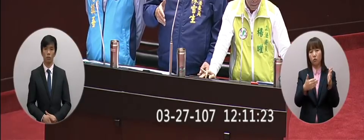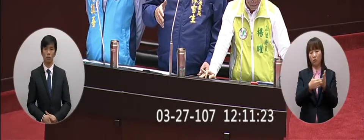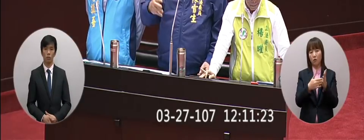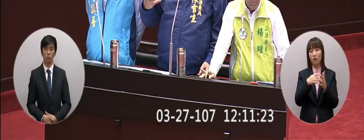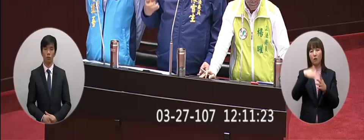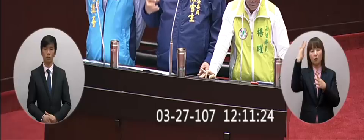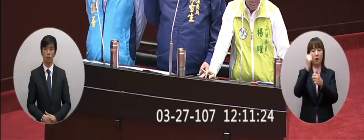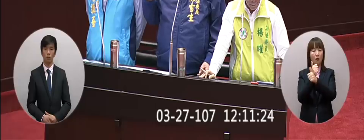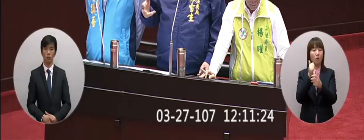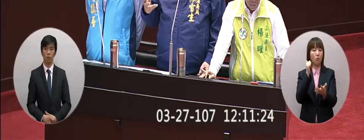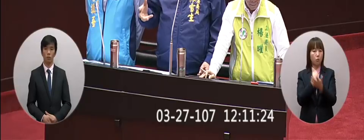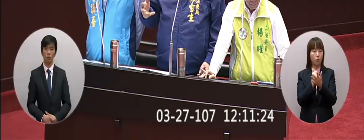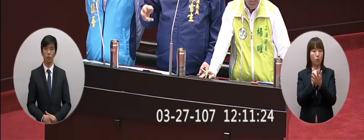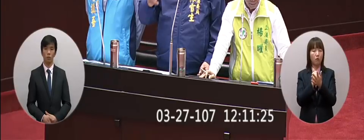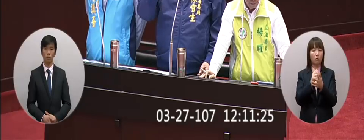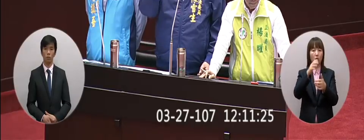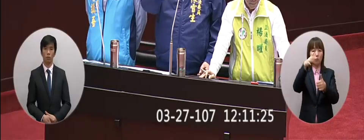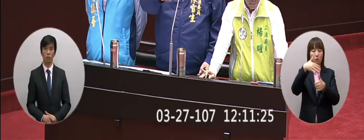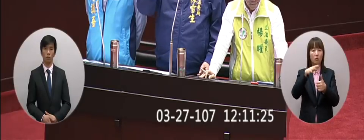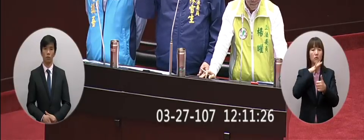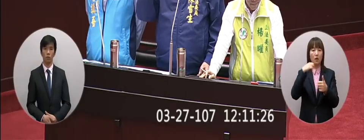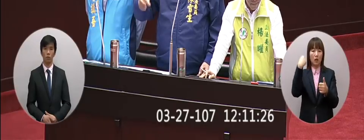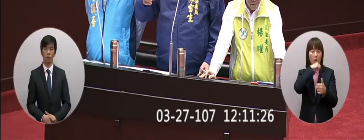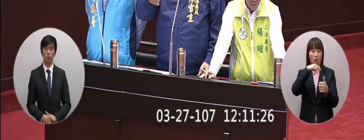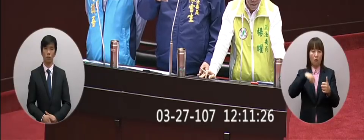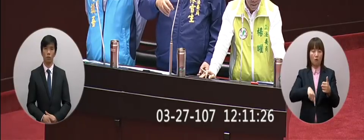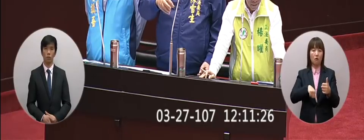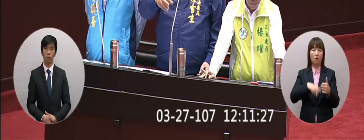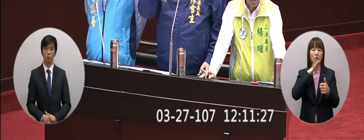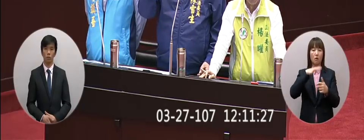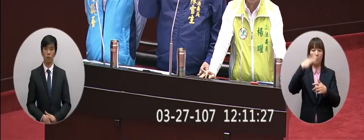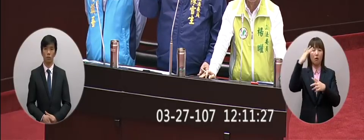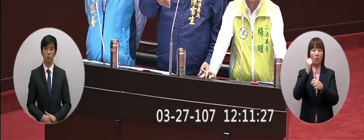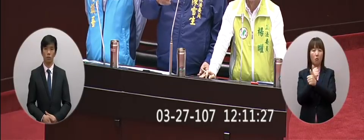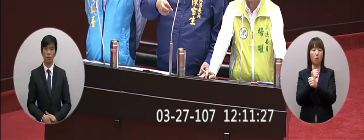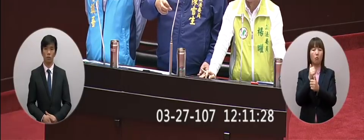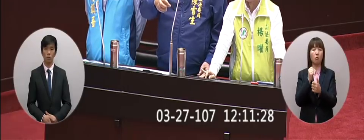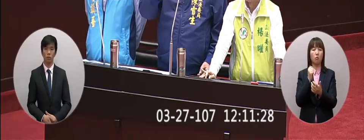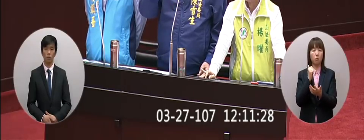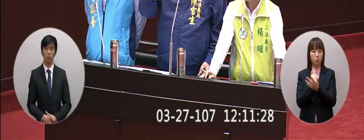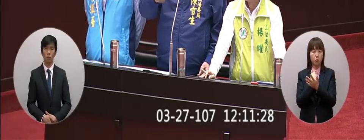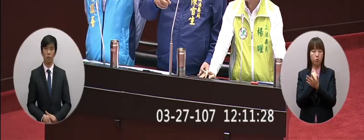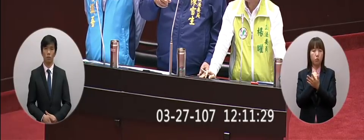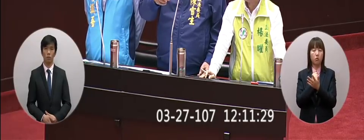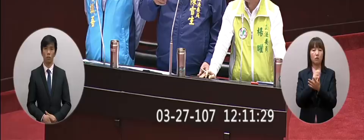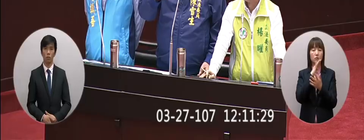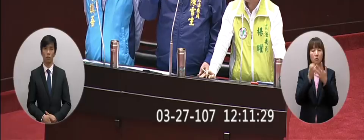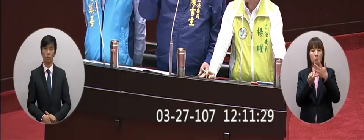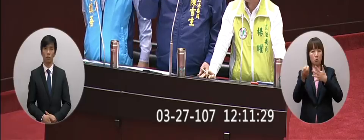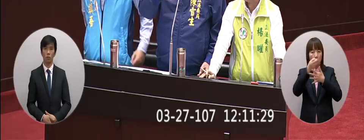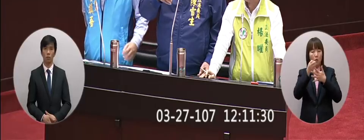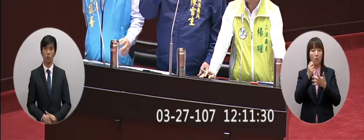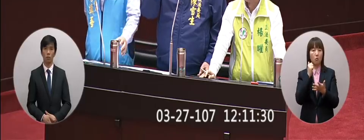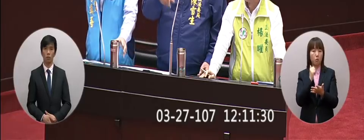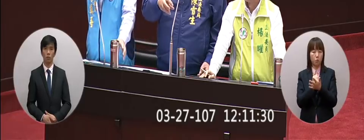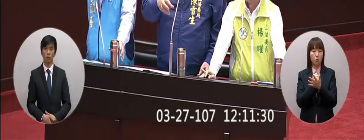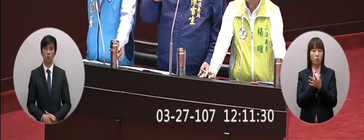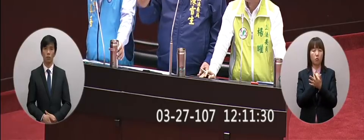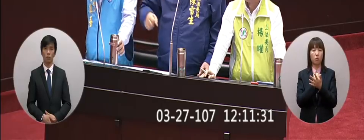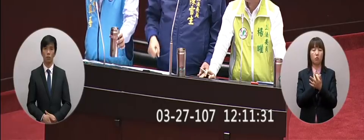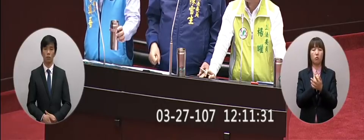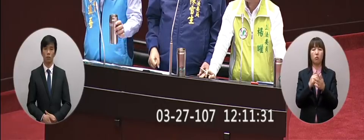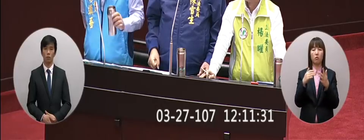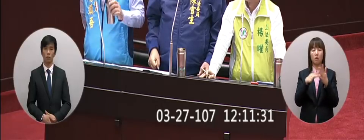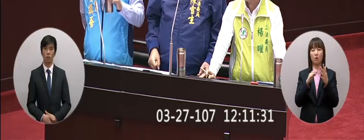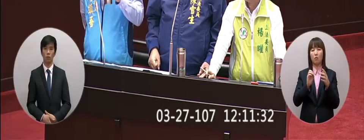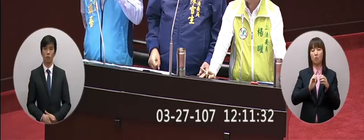考及格的，我们现在用的公务员要从台湾高考的，好，高考及格的或者升等考试、兼任升等考试及格